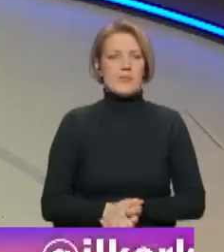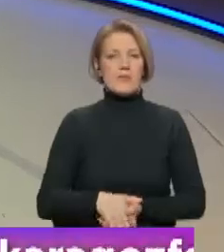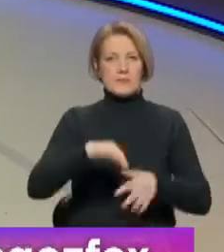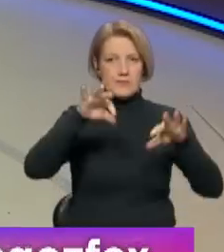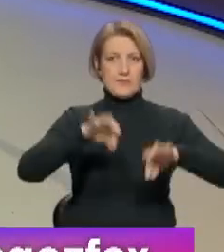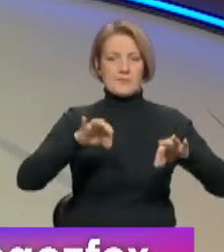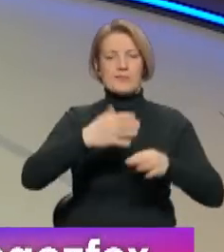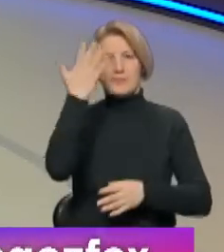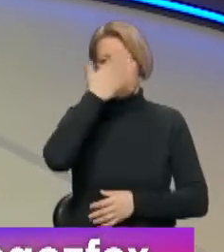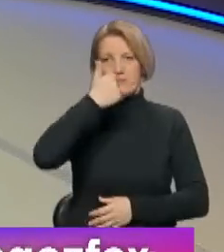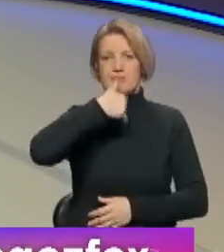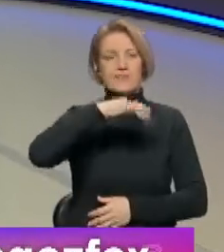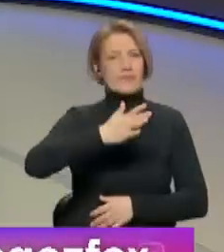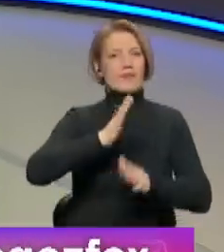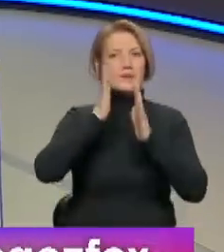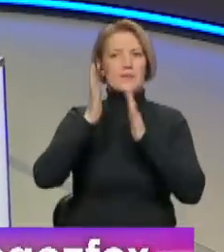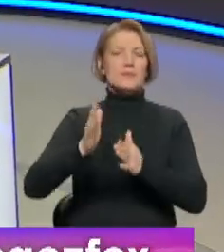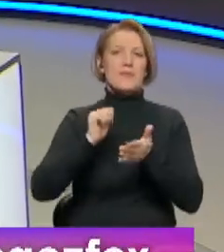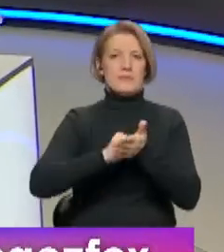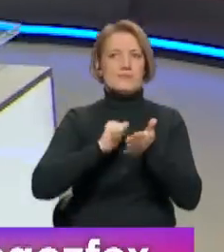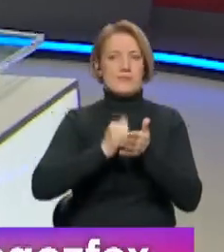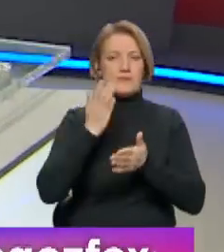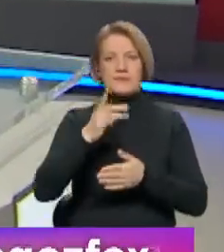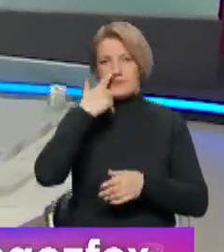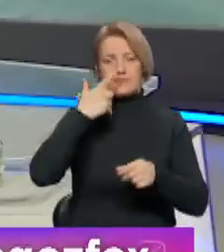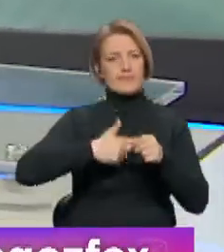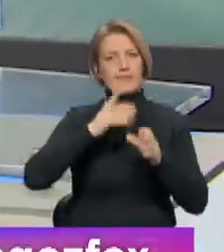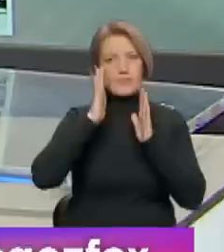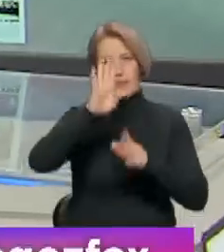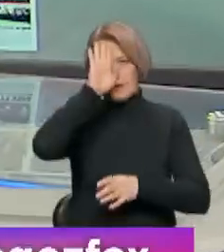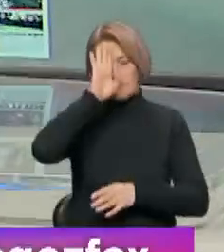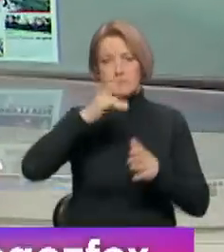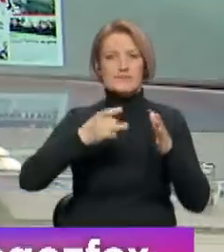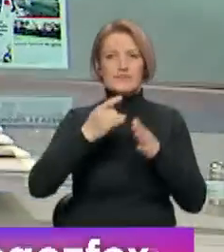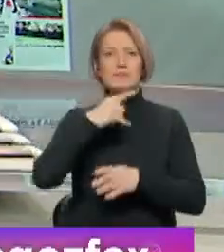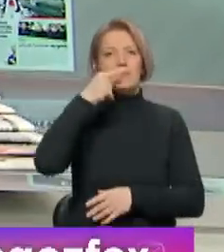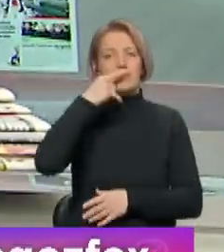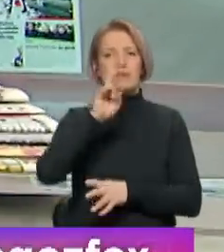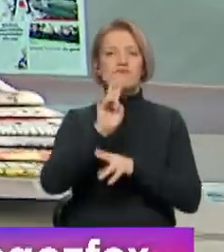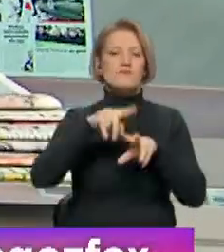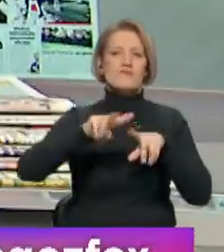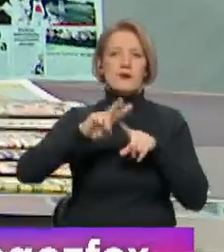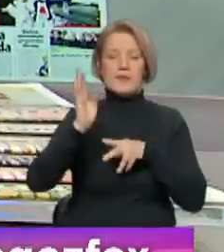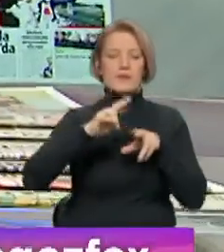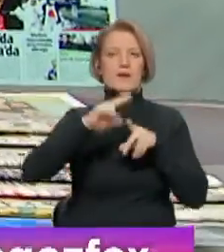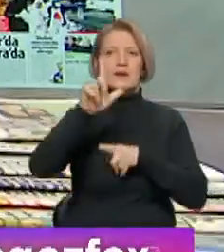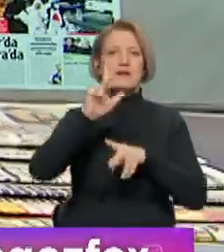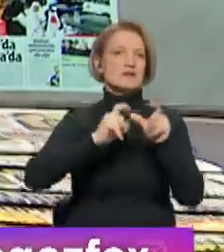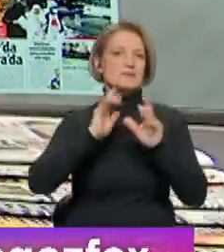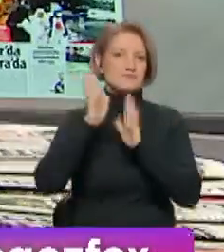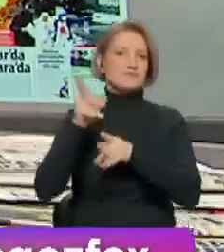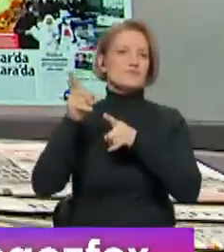bugün Karadeniz'de gideceğiz yerel gazetelerle Batman'a gideceğiz İstanbul'a Diyarbakır Elazığ'a Van'a ve Kilis'e gideceğiz